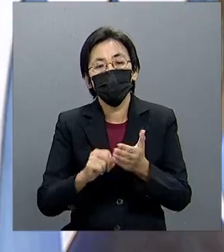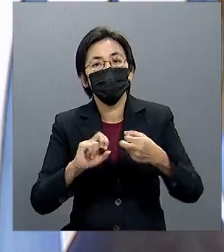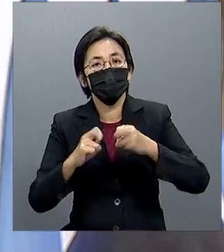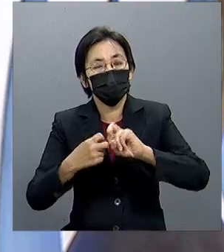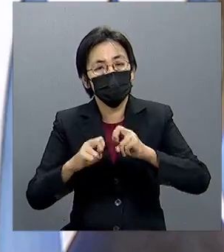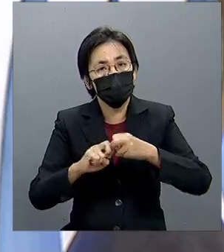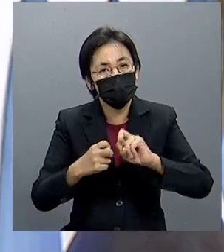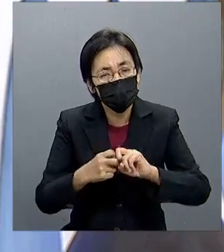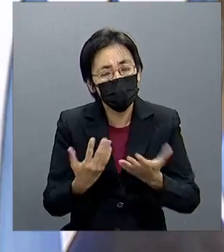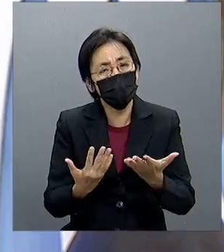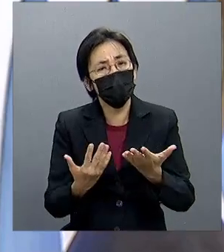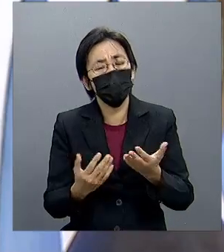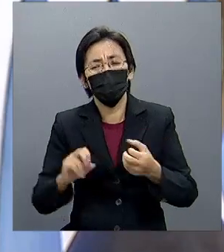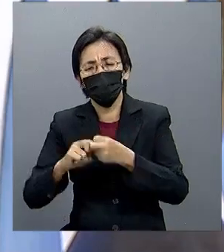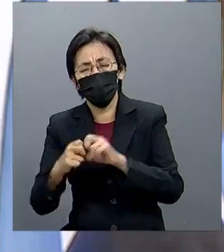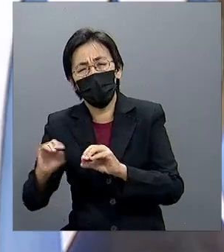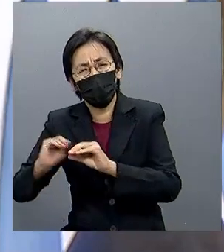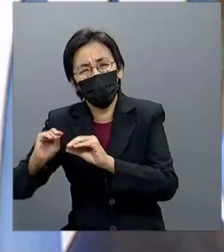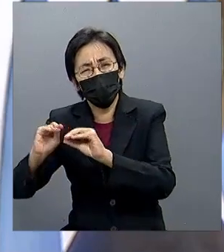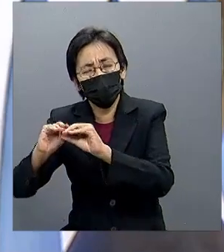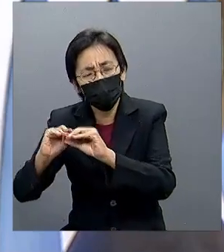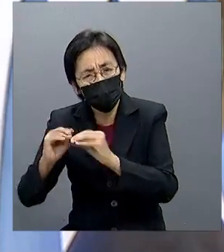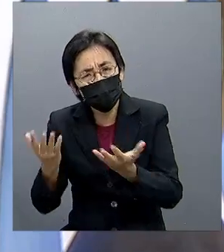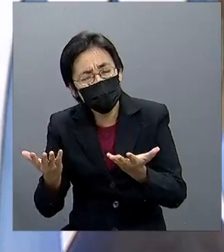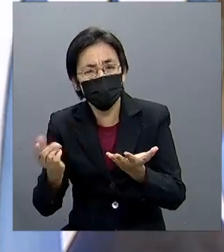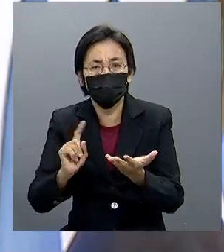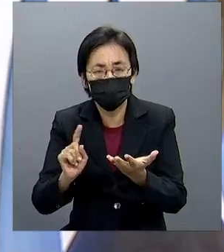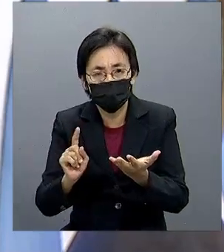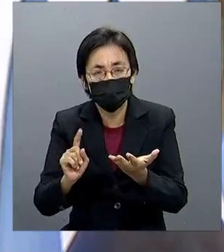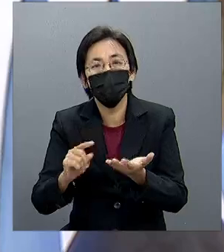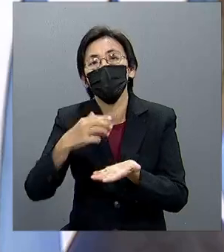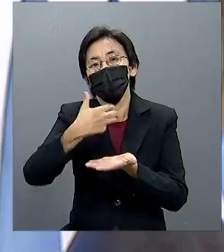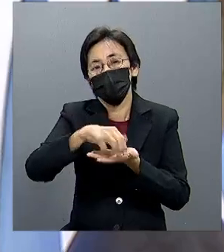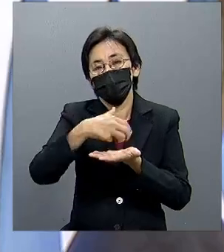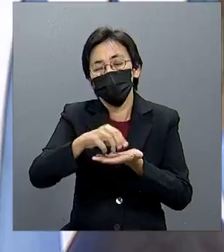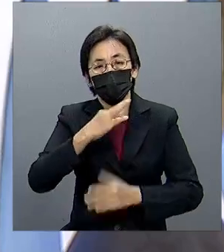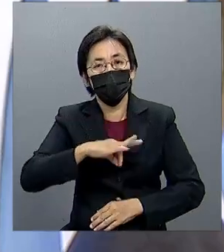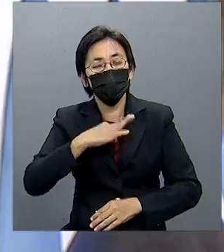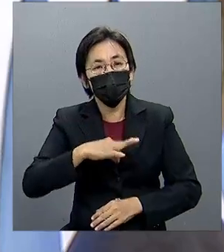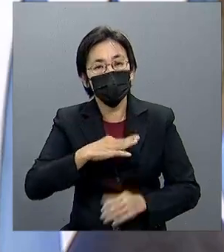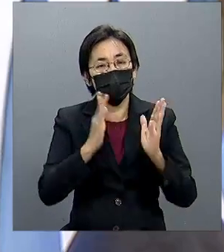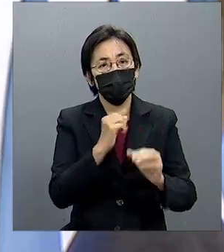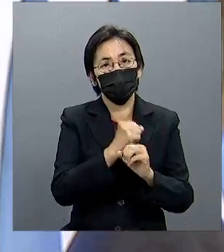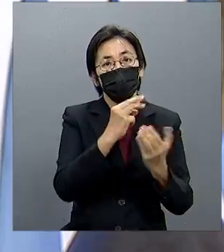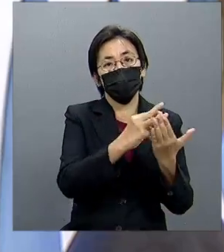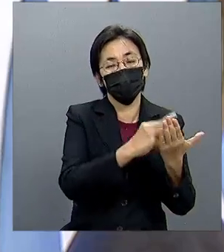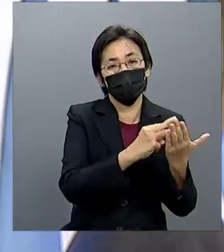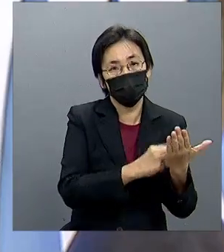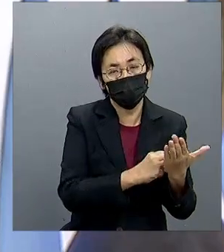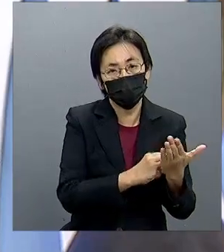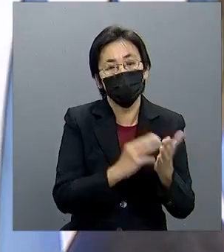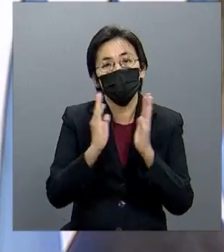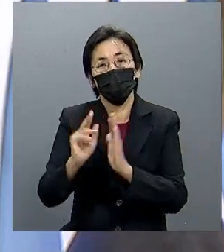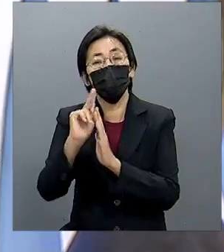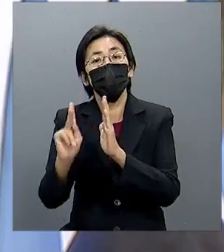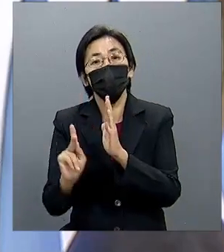พิ่มปัญหาให้กับสังคมของเราวันนี้เรามีหลากหลายมุมมองนะคะไม่ว่าจะเป็นจากนักวิชาการหรือว่านักกฎหมายแล้วก็